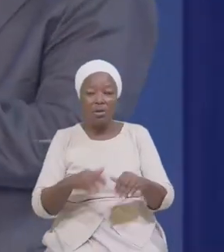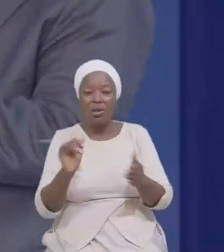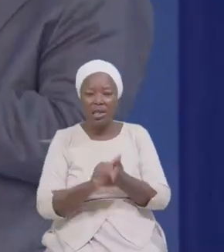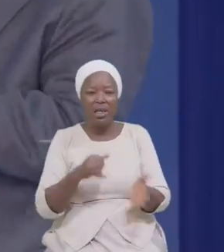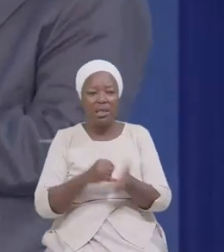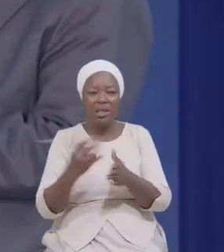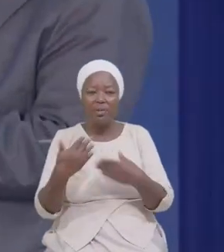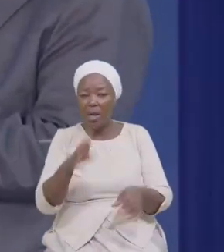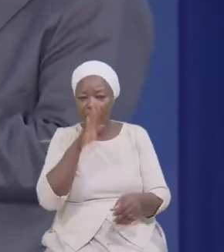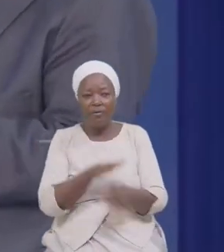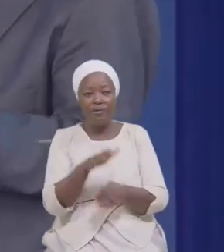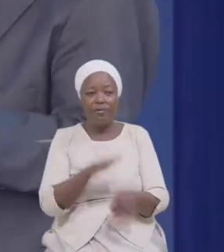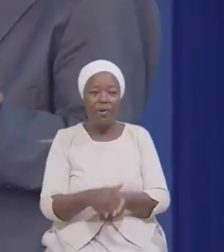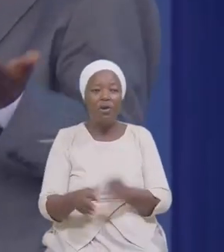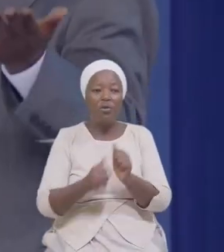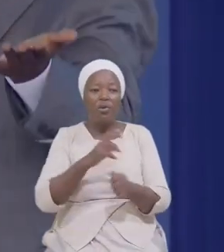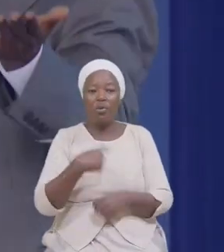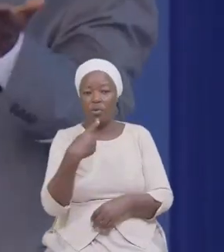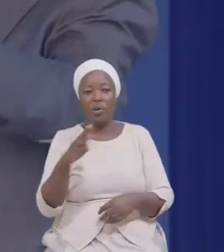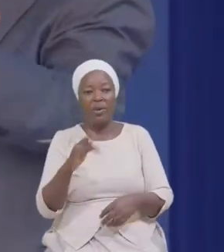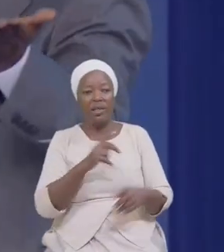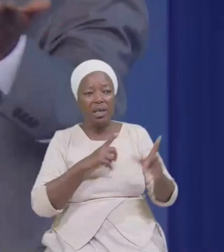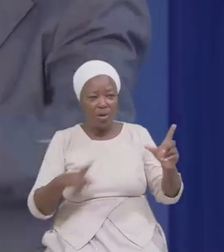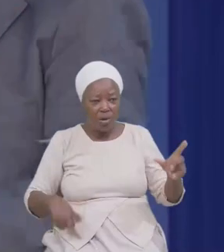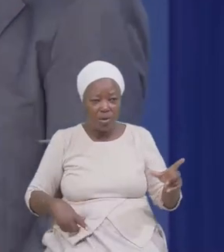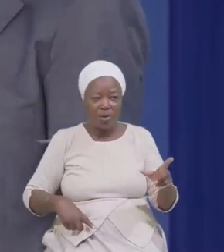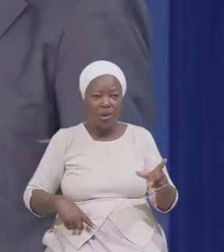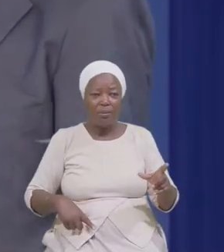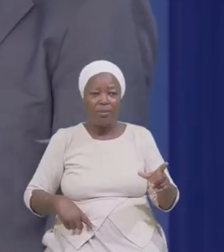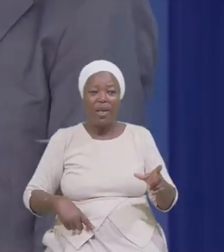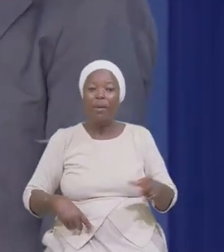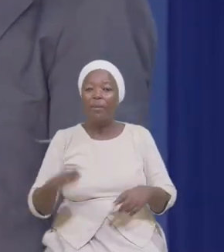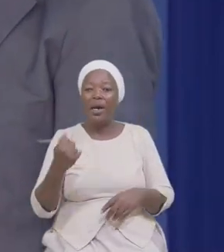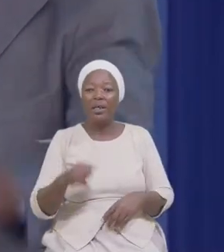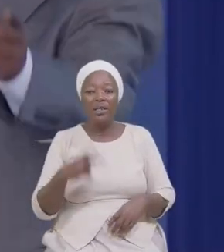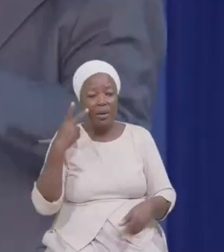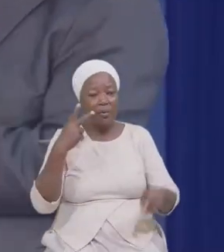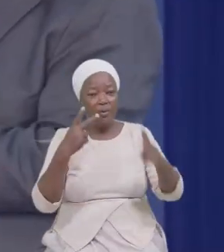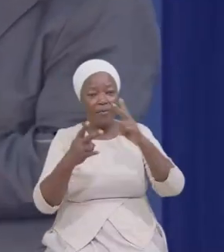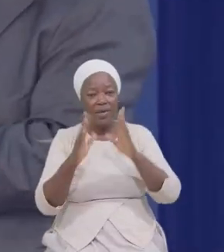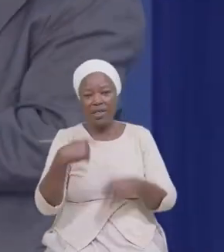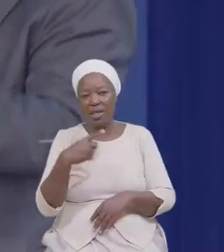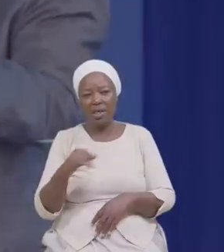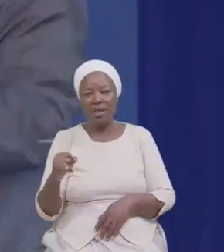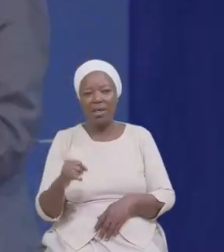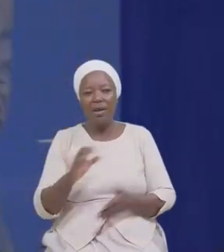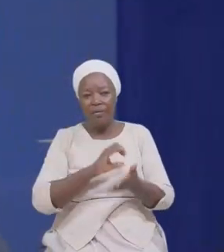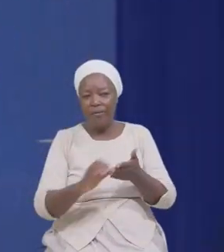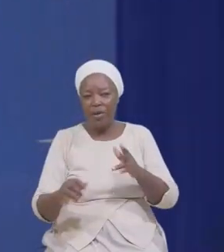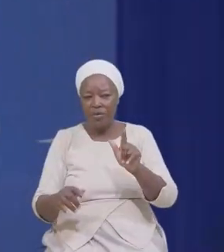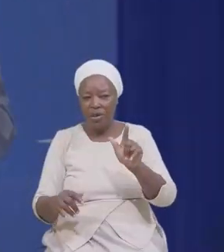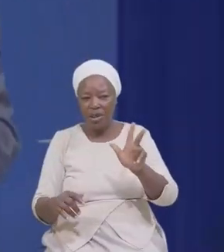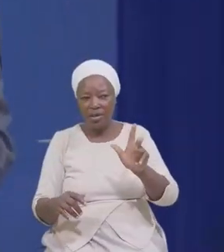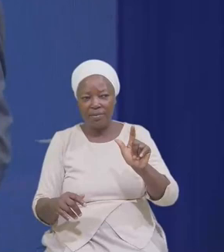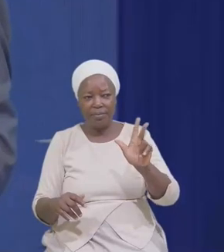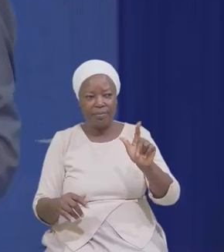le Seigneur avait annoncé par le prophète, disant, voyez le verset 23 là-bas, il